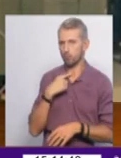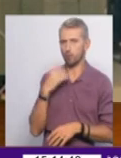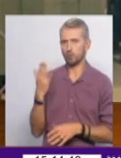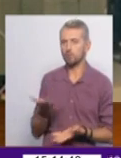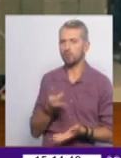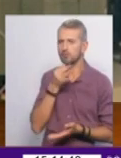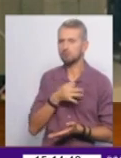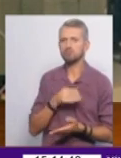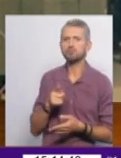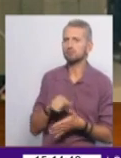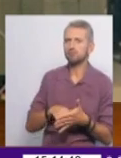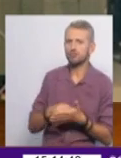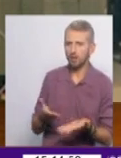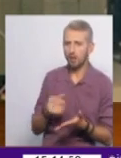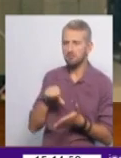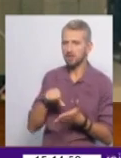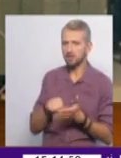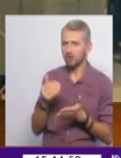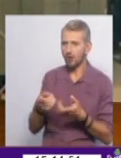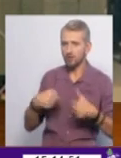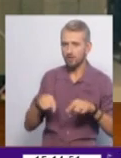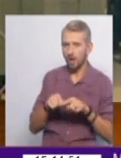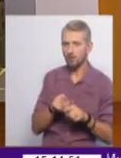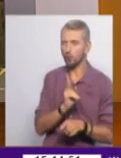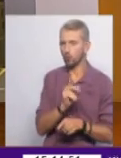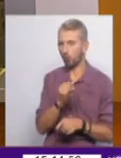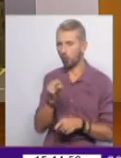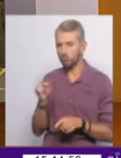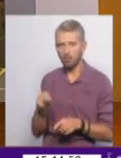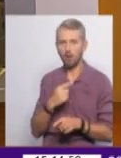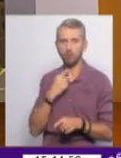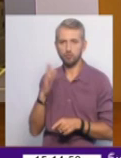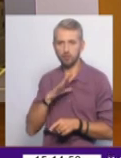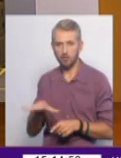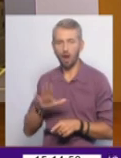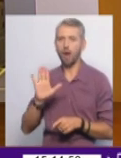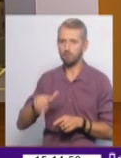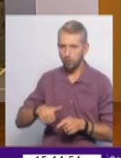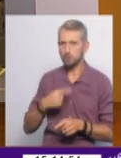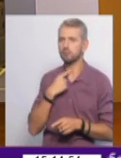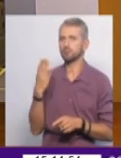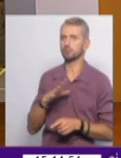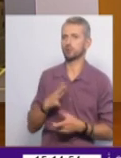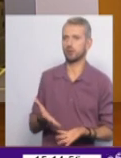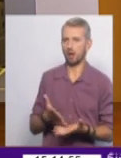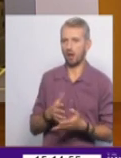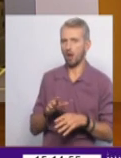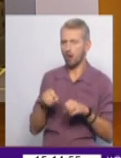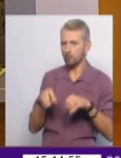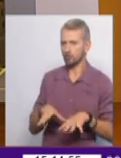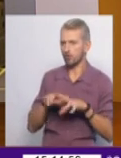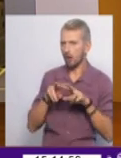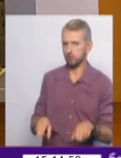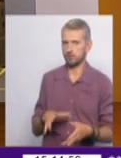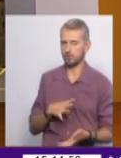Скажіть, чому? Тому що представники вашої фракції так само деякі не голосували, але проголосували пізніше за те ж рішення, яке фактично не було змінено. Дякую